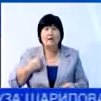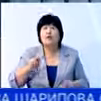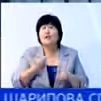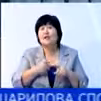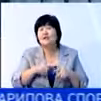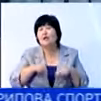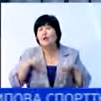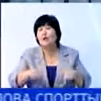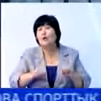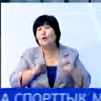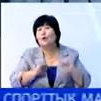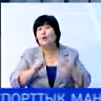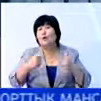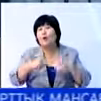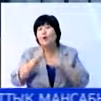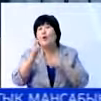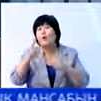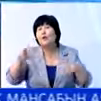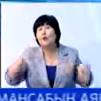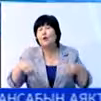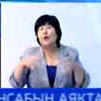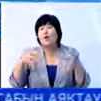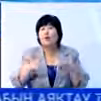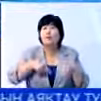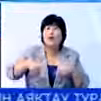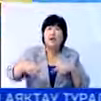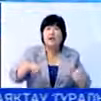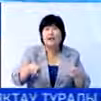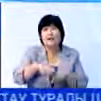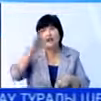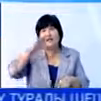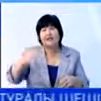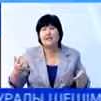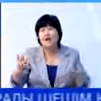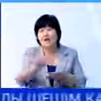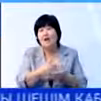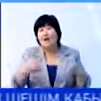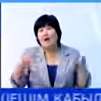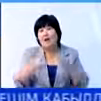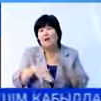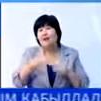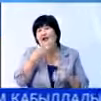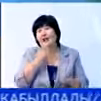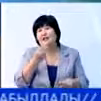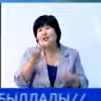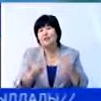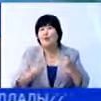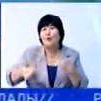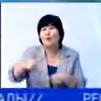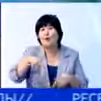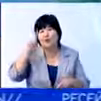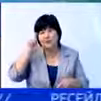және құқық қорғау органдарынан 12 құрылым допты ұршықша иіретін жігіттерін жинақтап, командалары алаңда әдемі ойын өрнегін көрсете